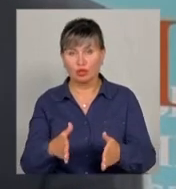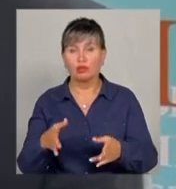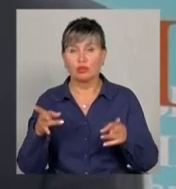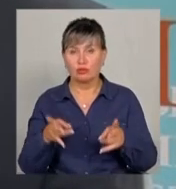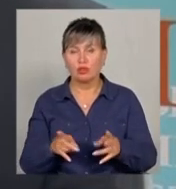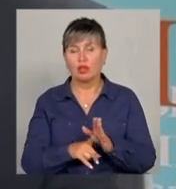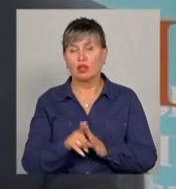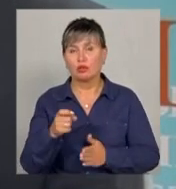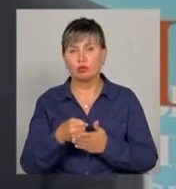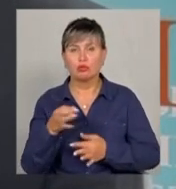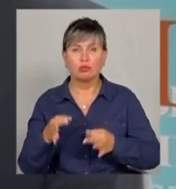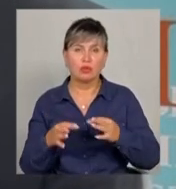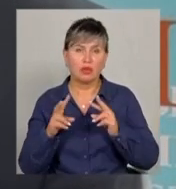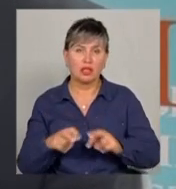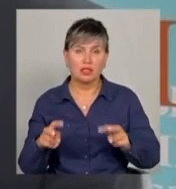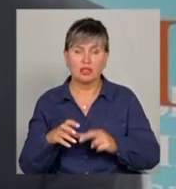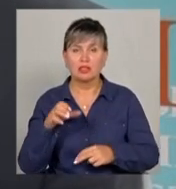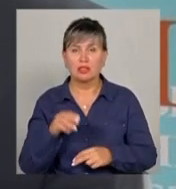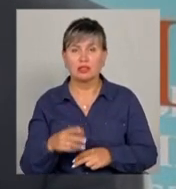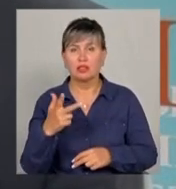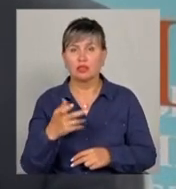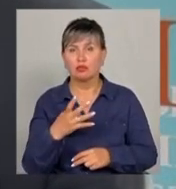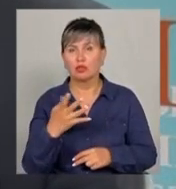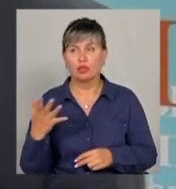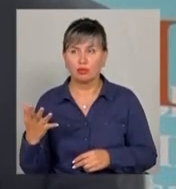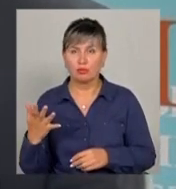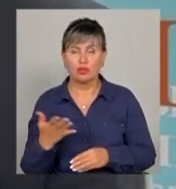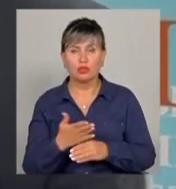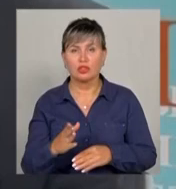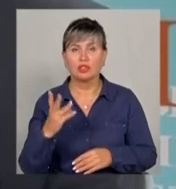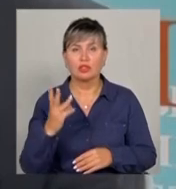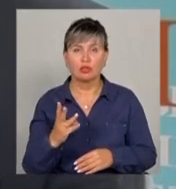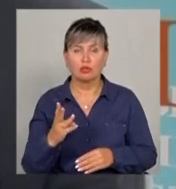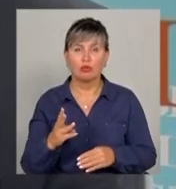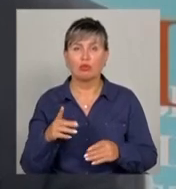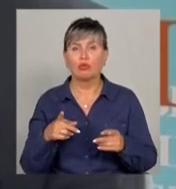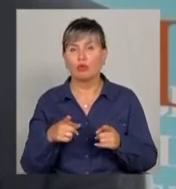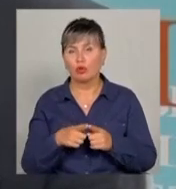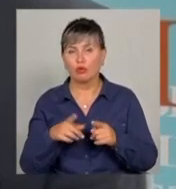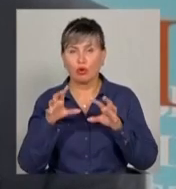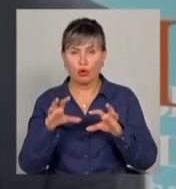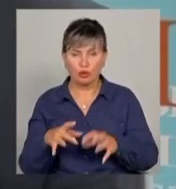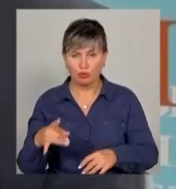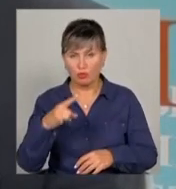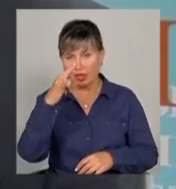происшествия начато досудебное расследование по статье 345 части 3 Уголовного кодекса Республики Казахстан.